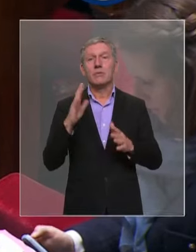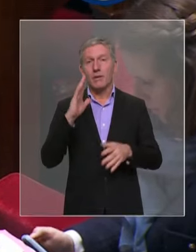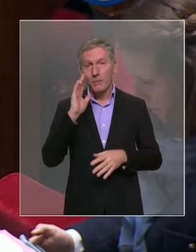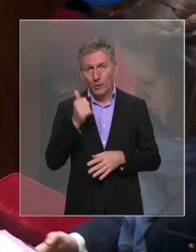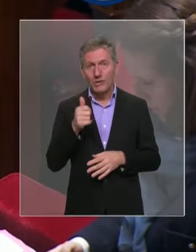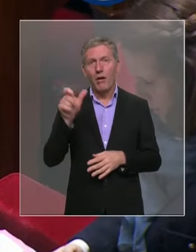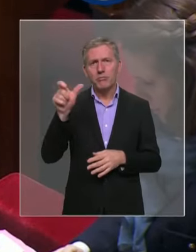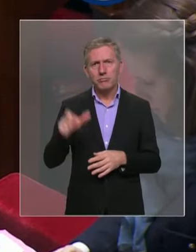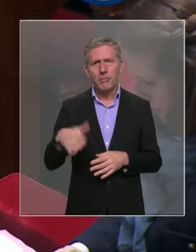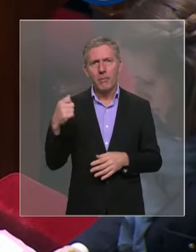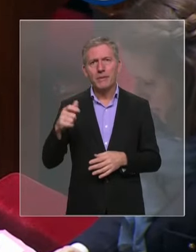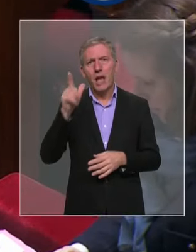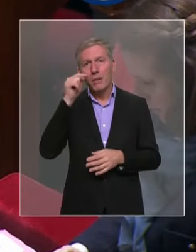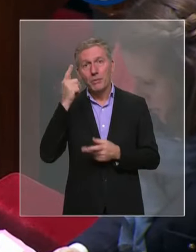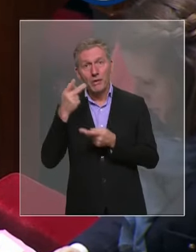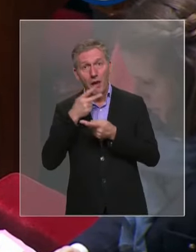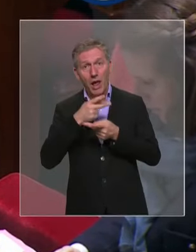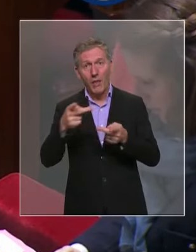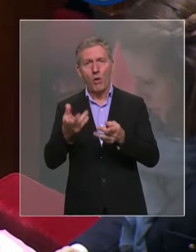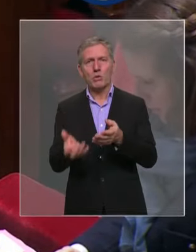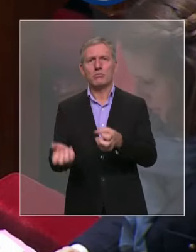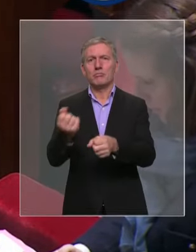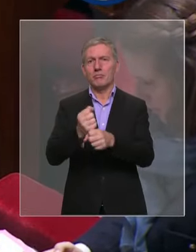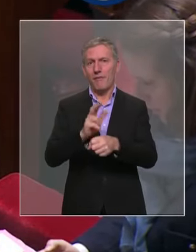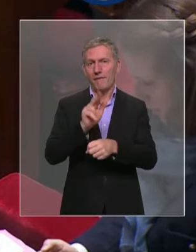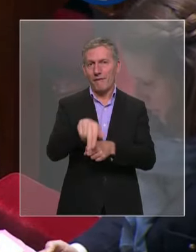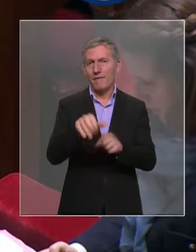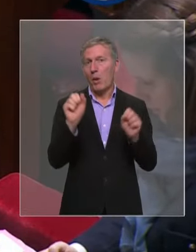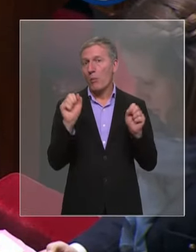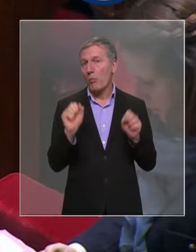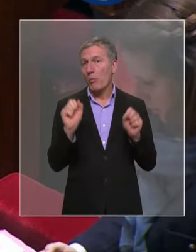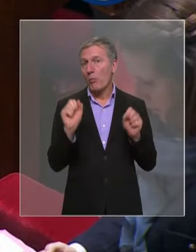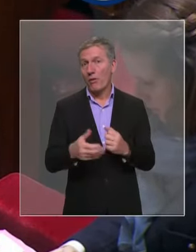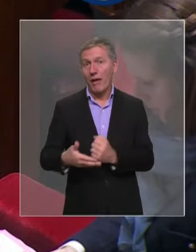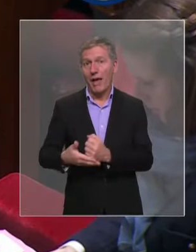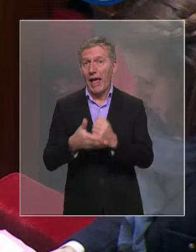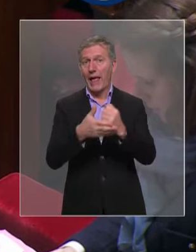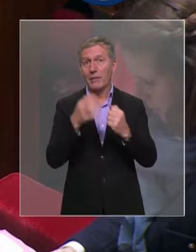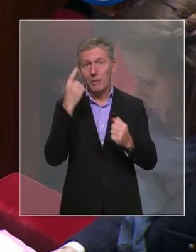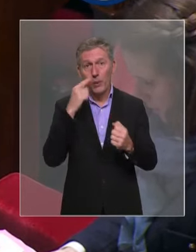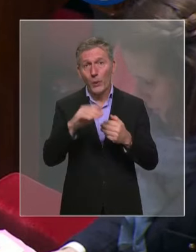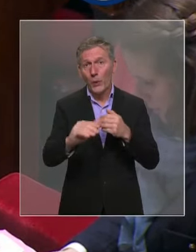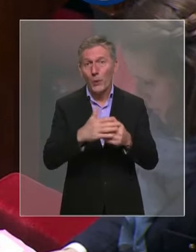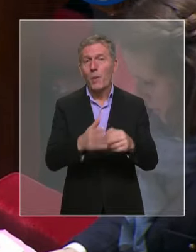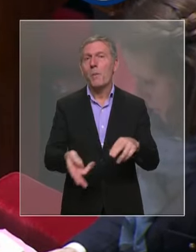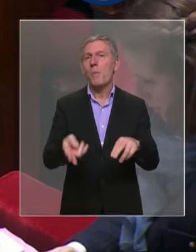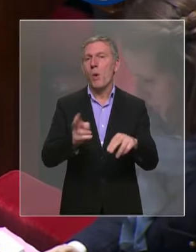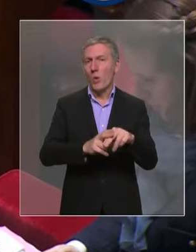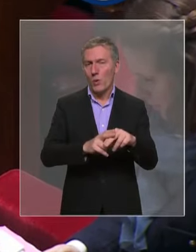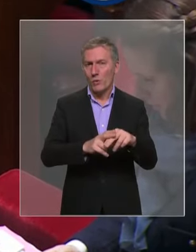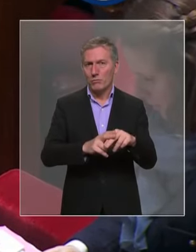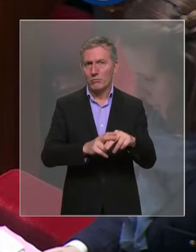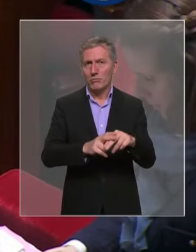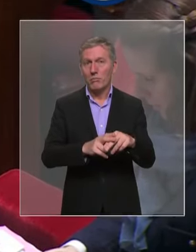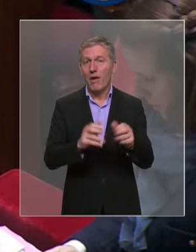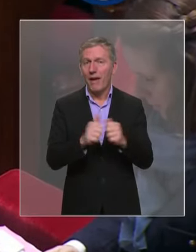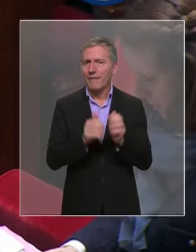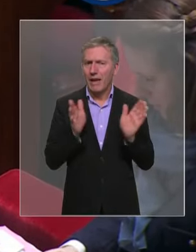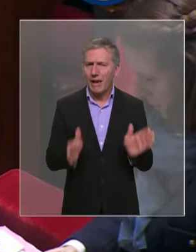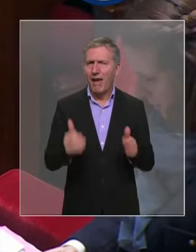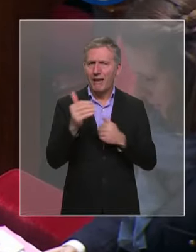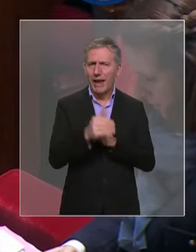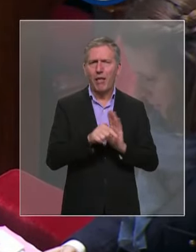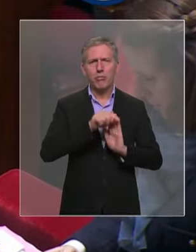l'a annoncé, nous vous proposerons de créer en France la possibilité d'une aide à mourir. Cette aide à mourir sera encadrée par des